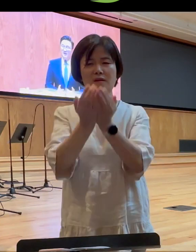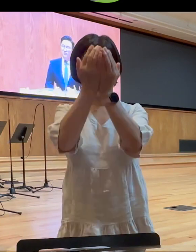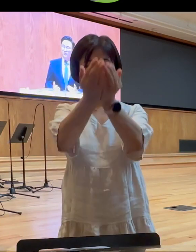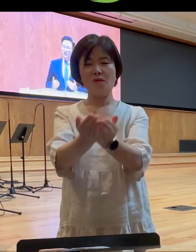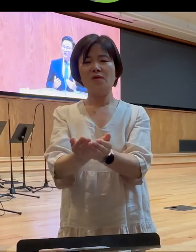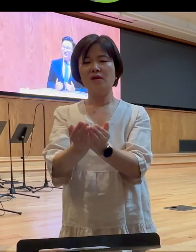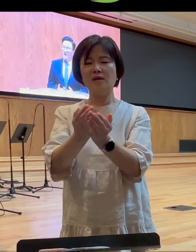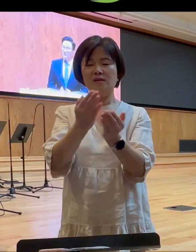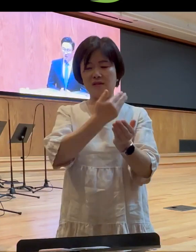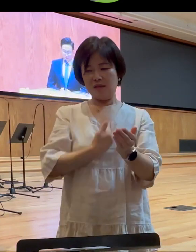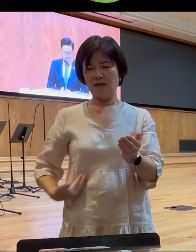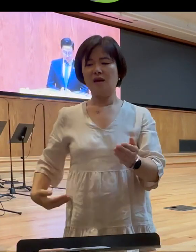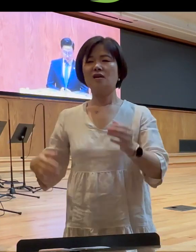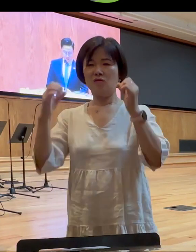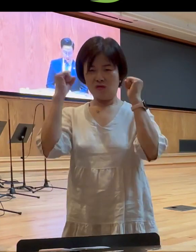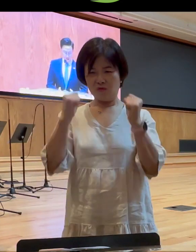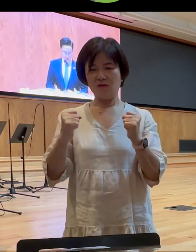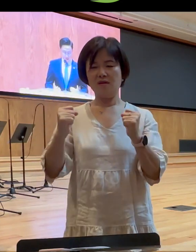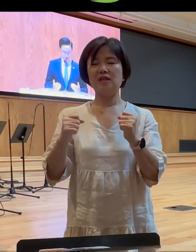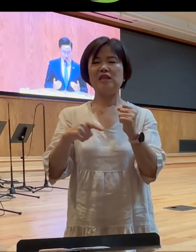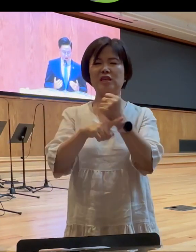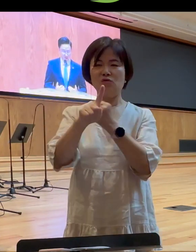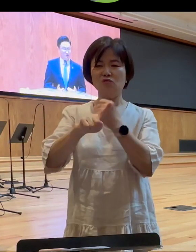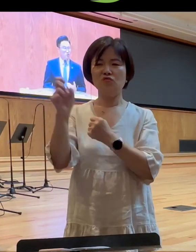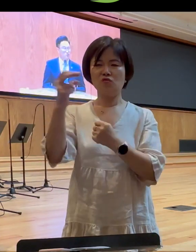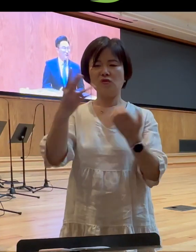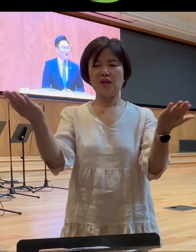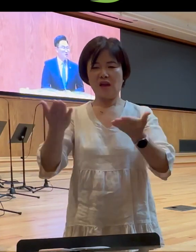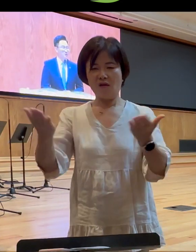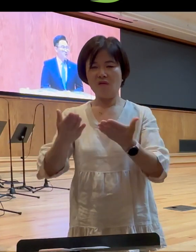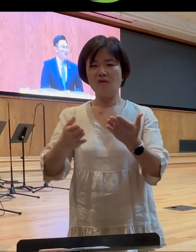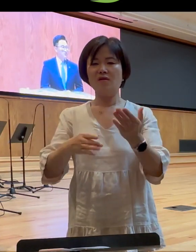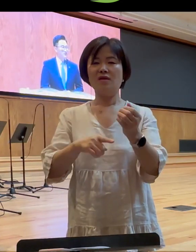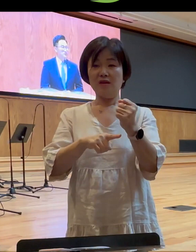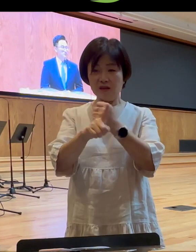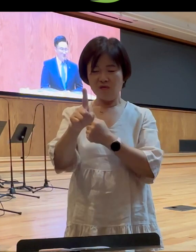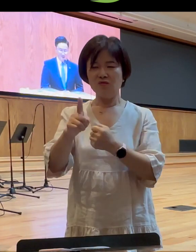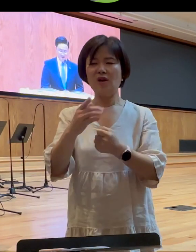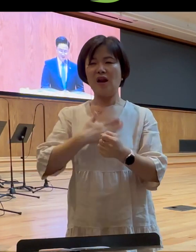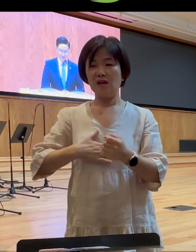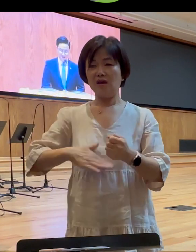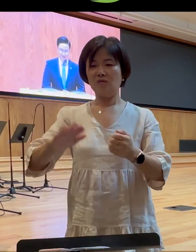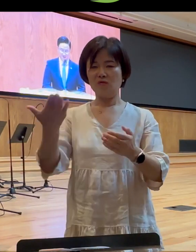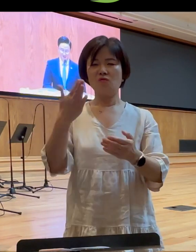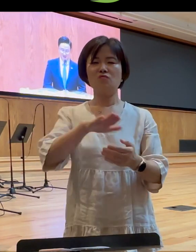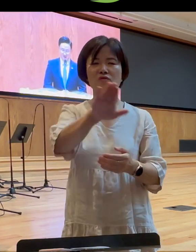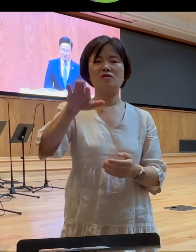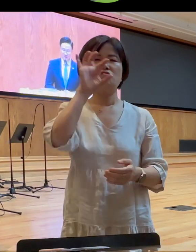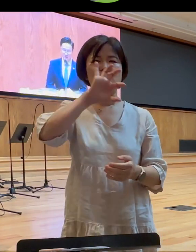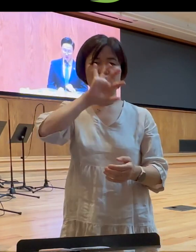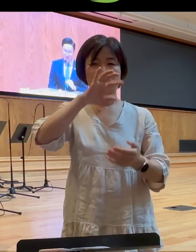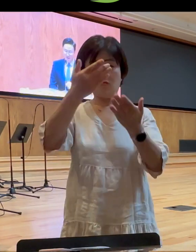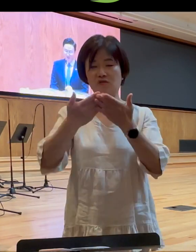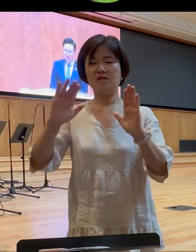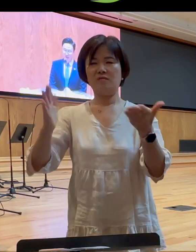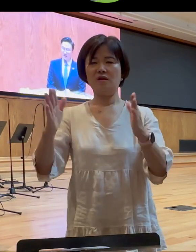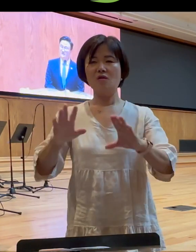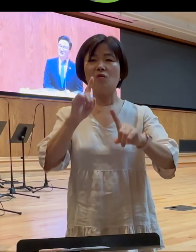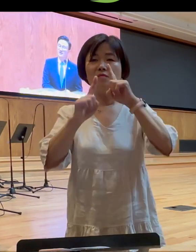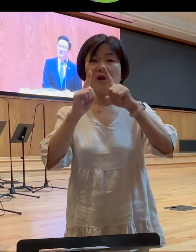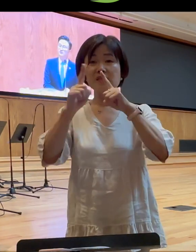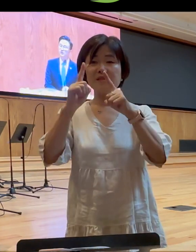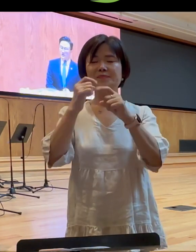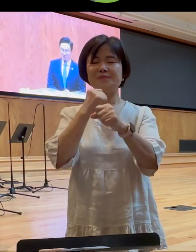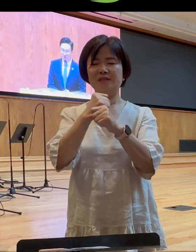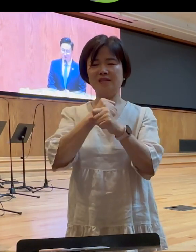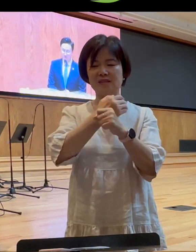제자의 존재론적 사명, 제자의 사역적 사명을 수행하도록 우리를 훈련하시는 것이죠. 오늘 말씀의 맥락은